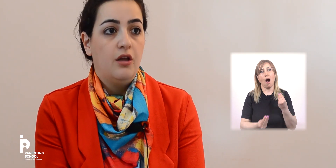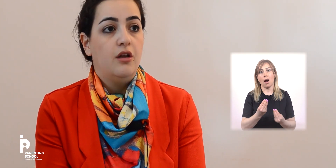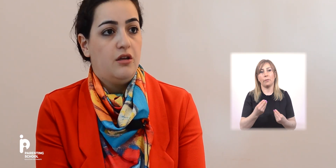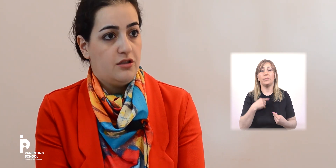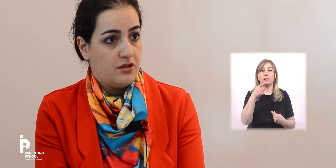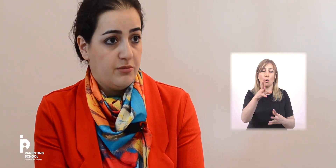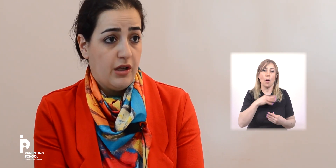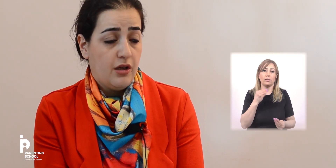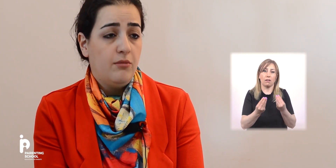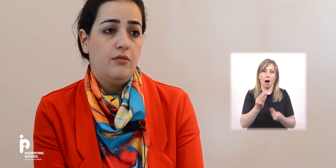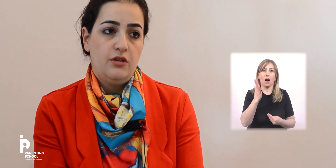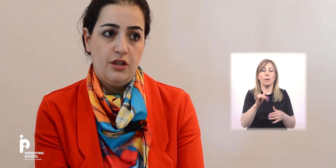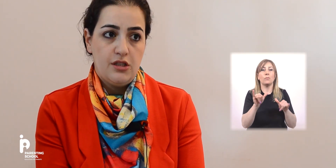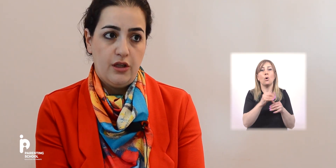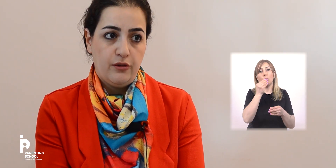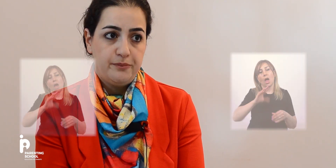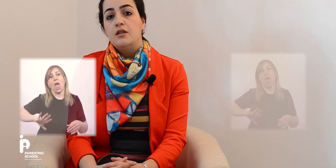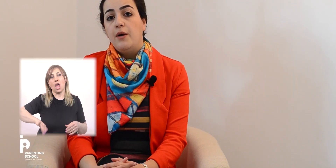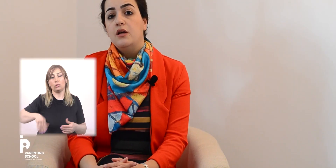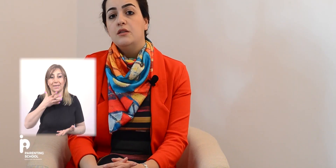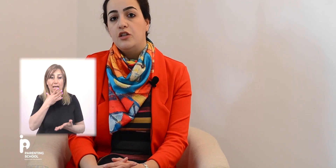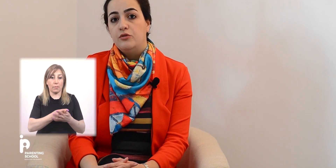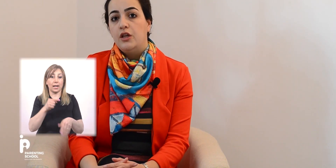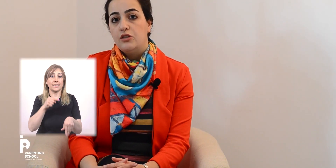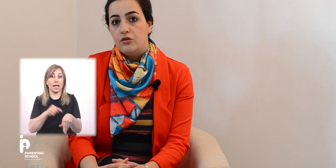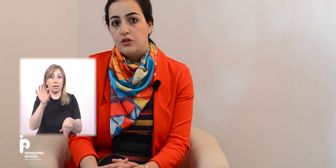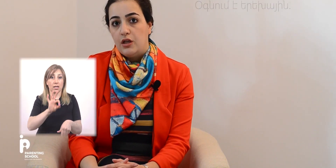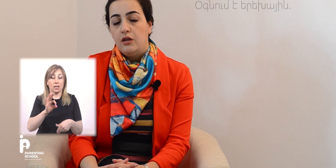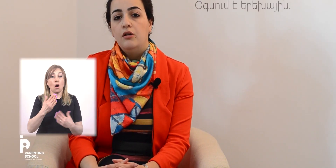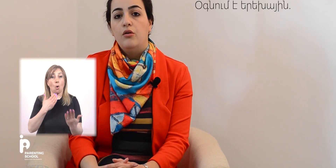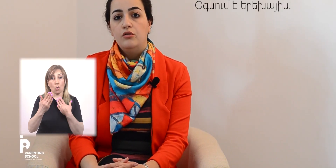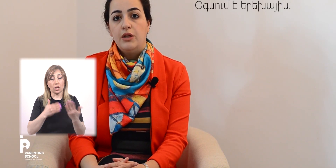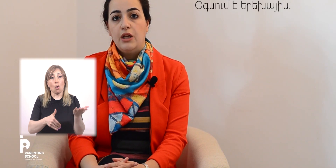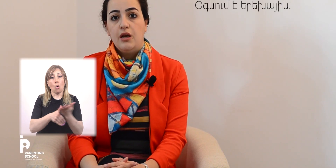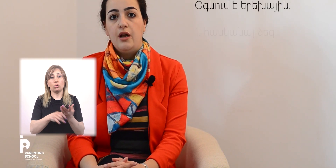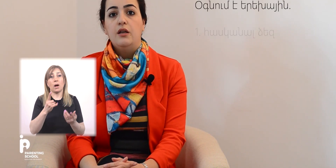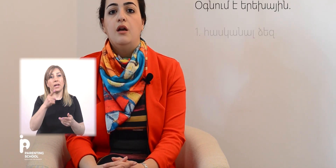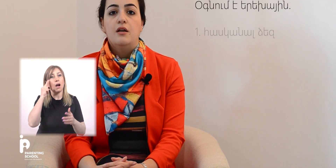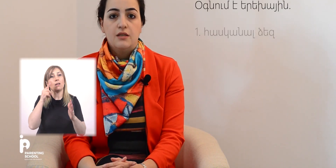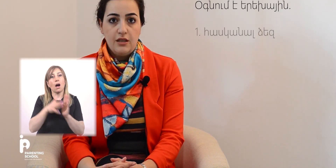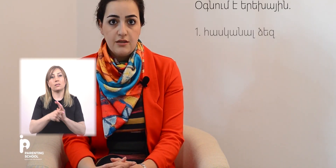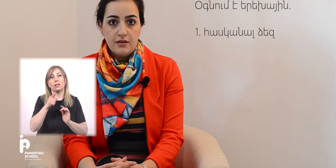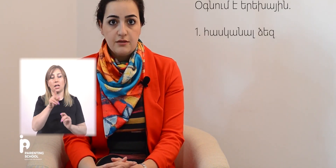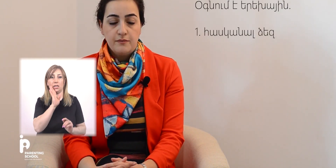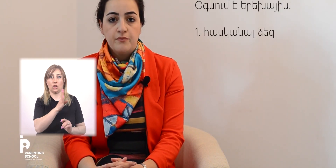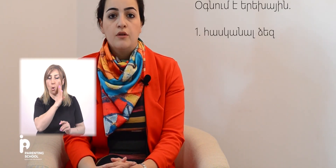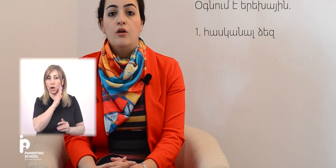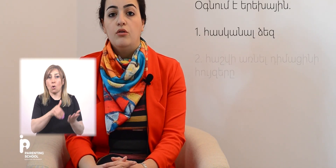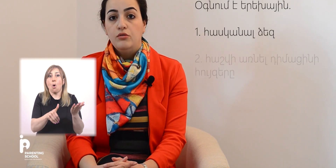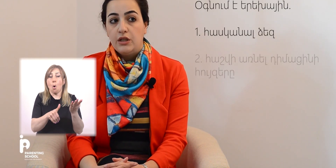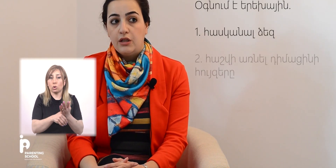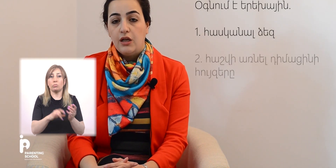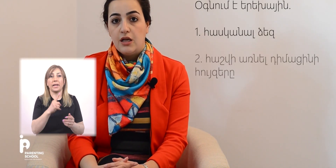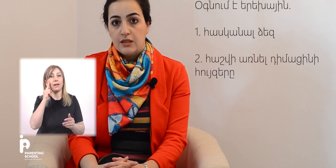խաղալ, ես կեզ կմիանամ ընդրիքից հետո։ Սեպական զկացմունքներից խոսելը, ոգնում է երեխային հասկանալ ձեզ։